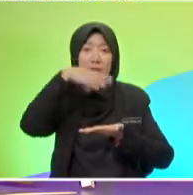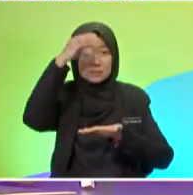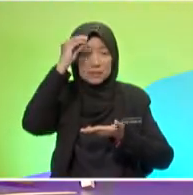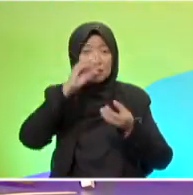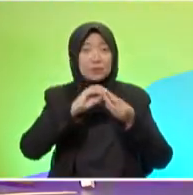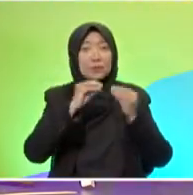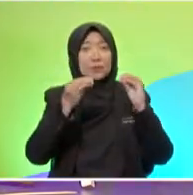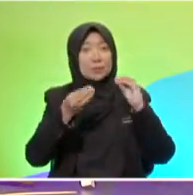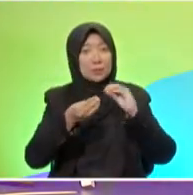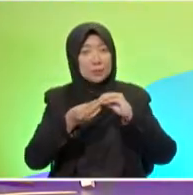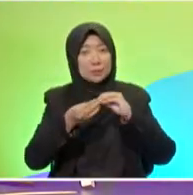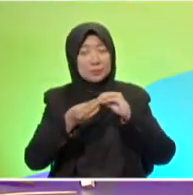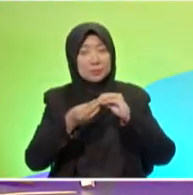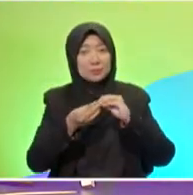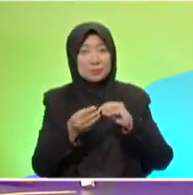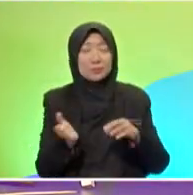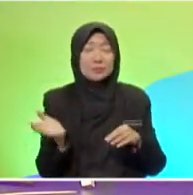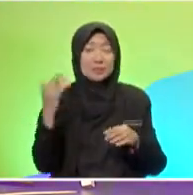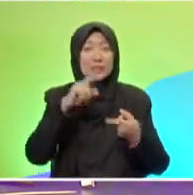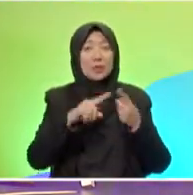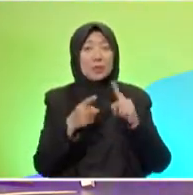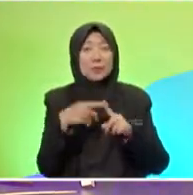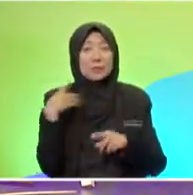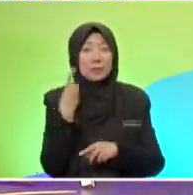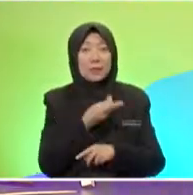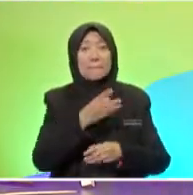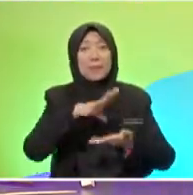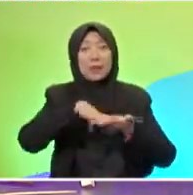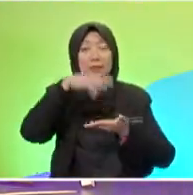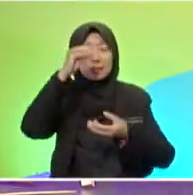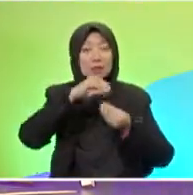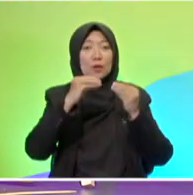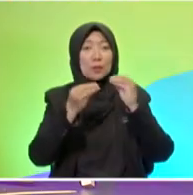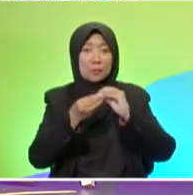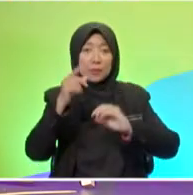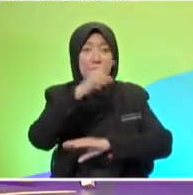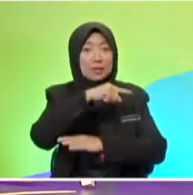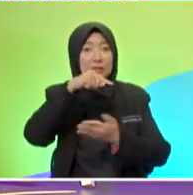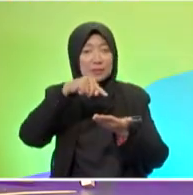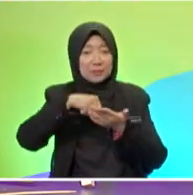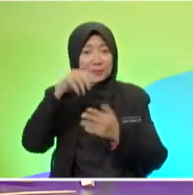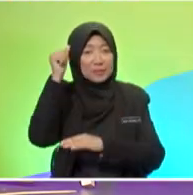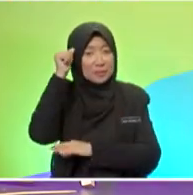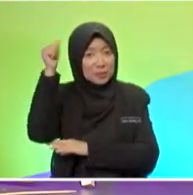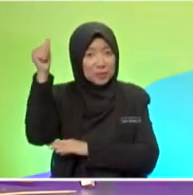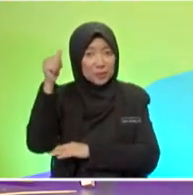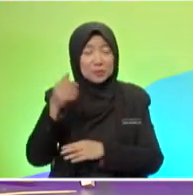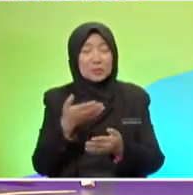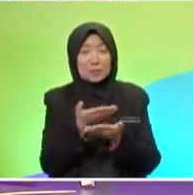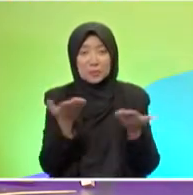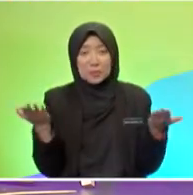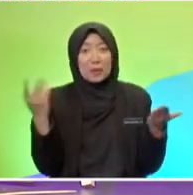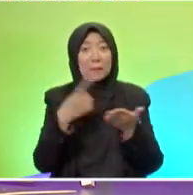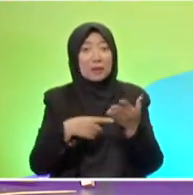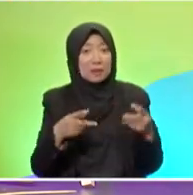belajar nombor. Mari kawan-kawan, kita belajar nombor pada hari ini. Assalamualaikum semua. Apa khabar